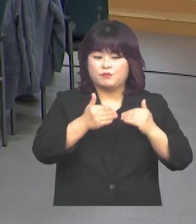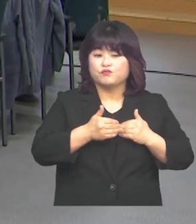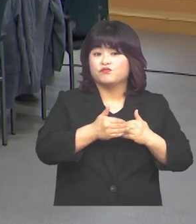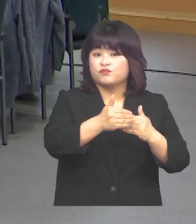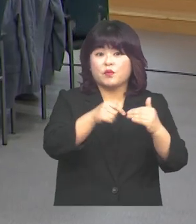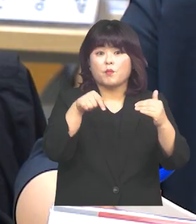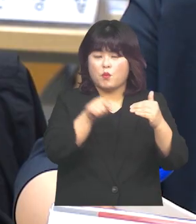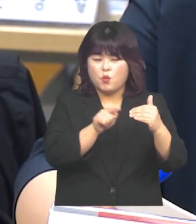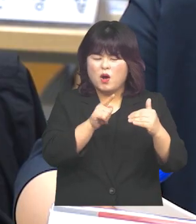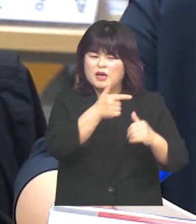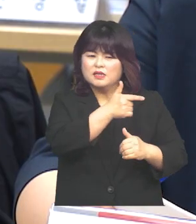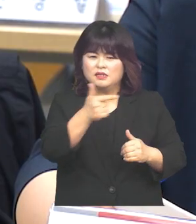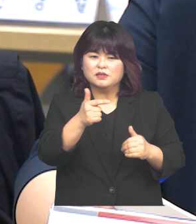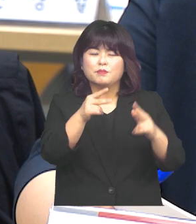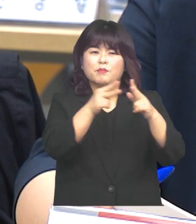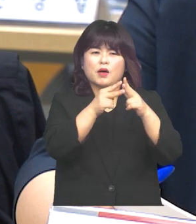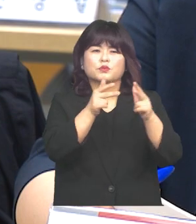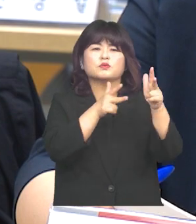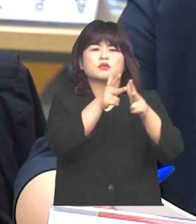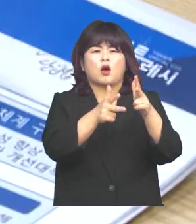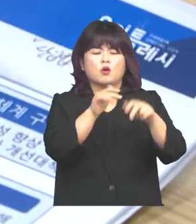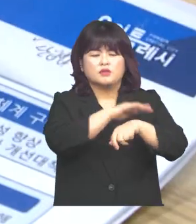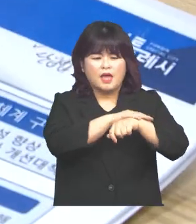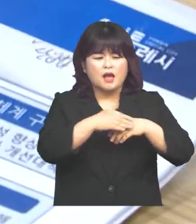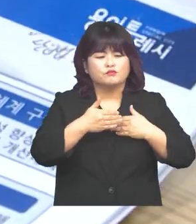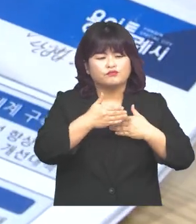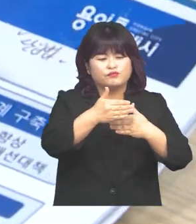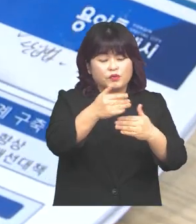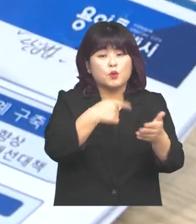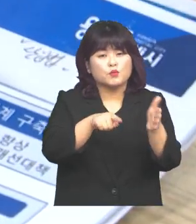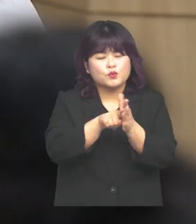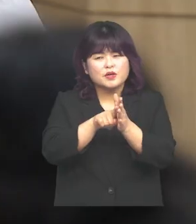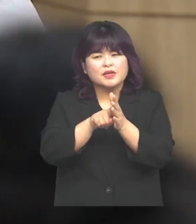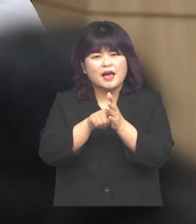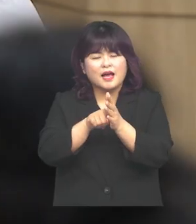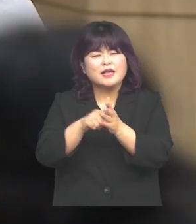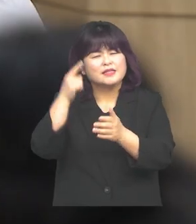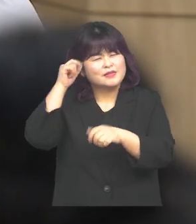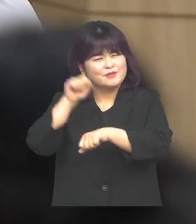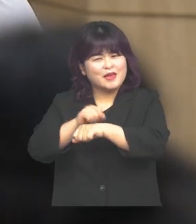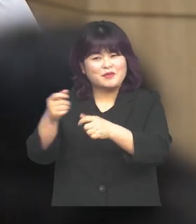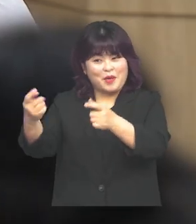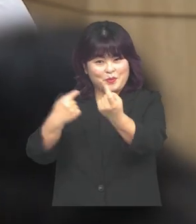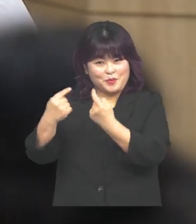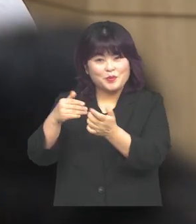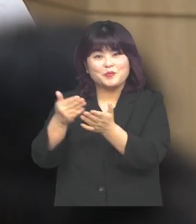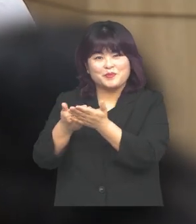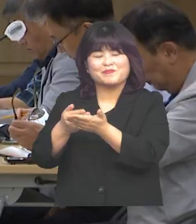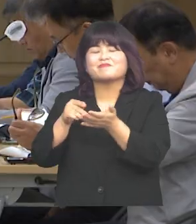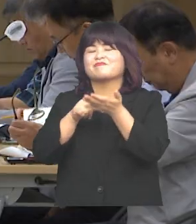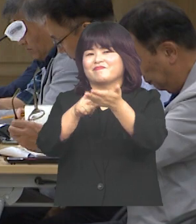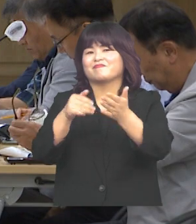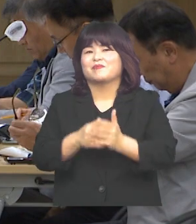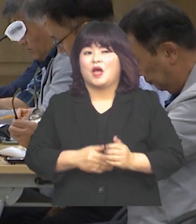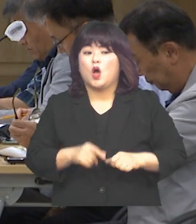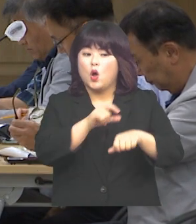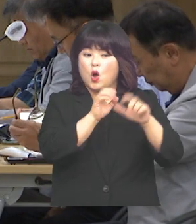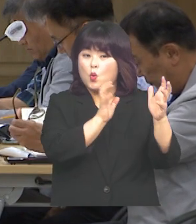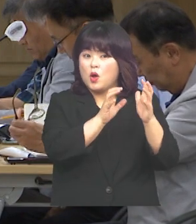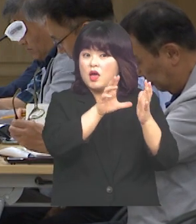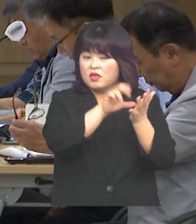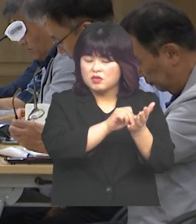용인에서 진행 중인 초대형 반도체 프로젝트가 잘 진행될 수 있도록 계속 지혜를 주시기 바란다고 말했습니다.